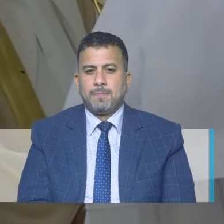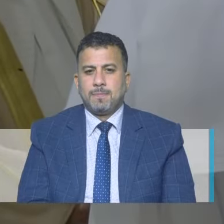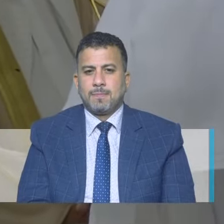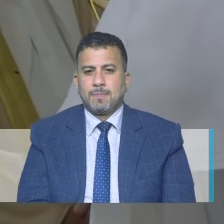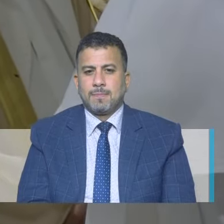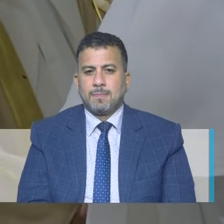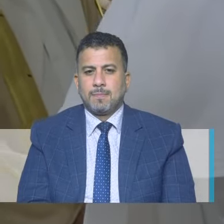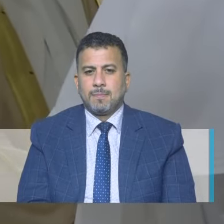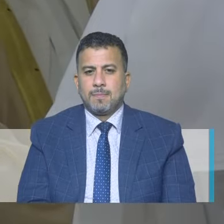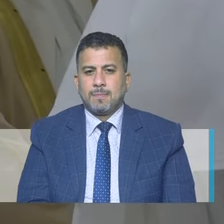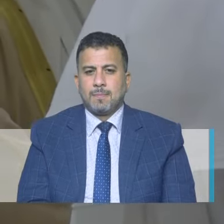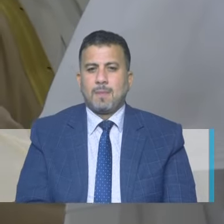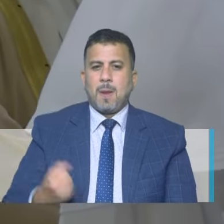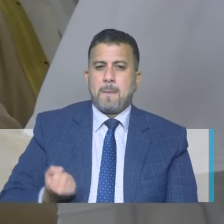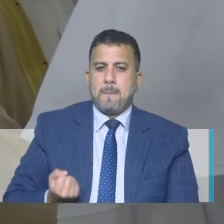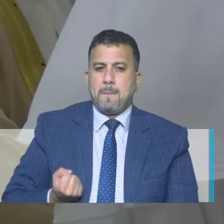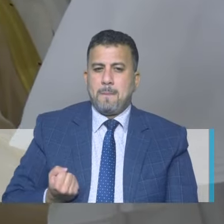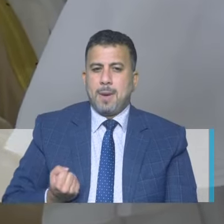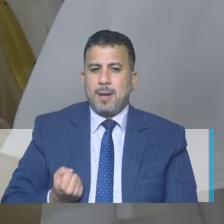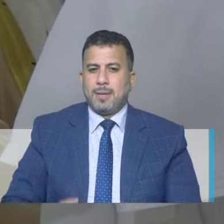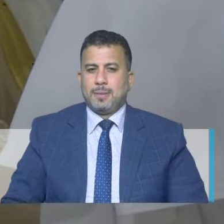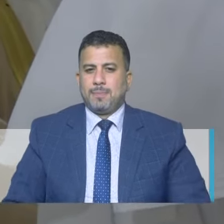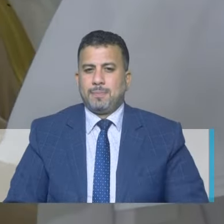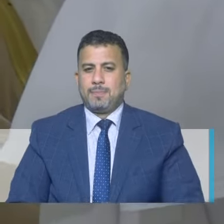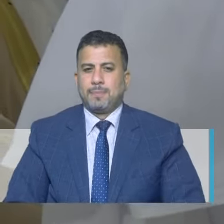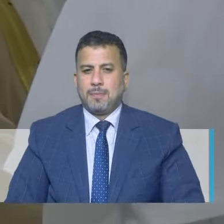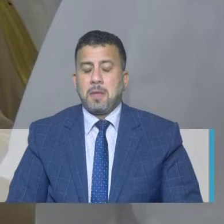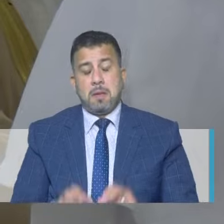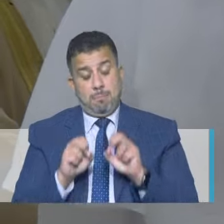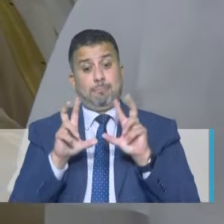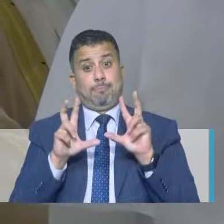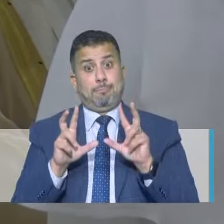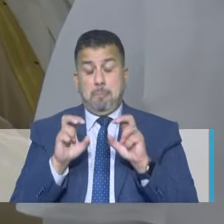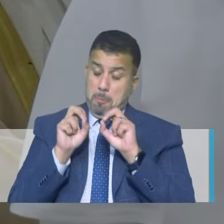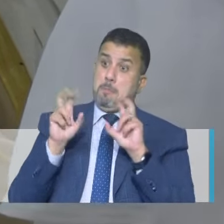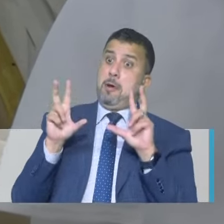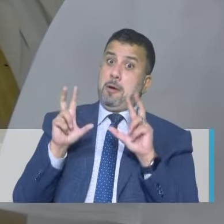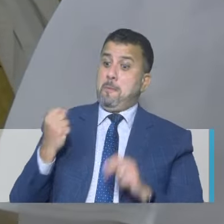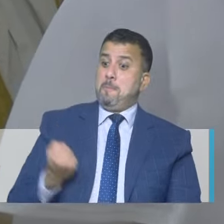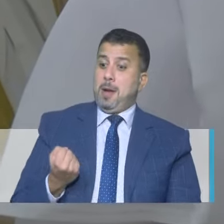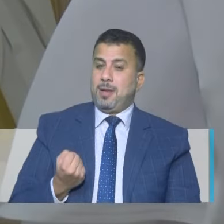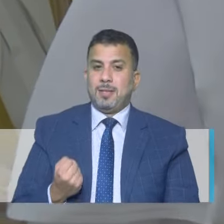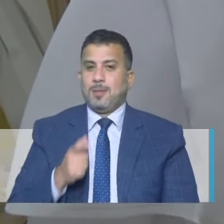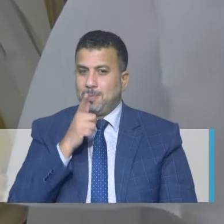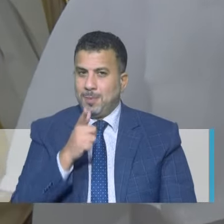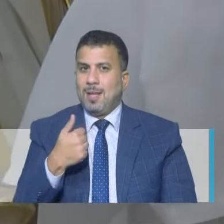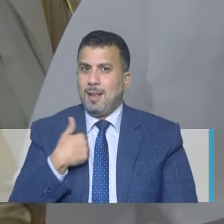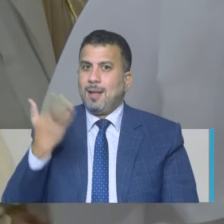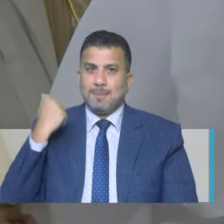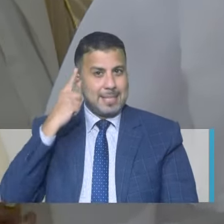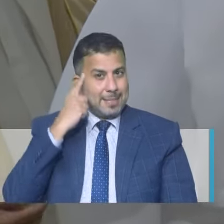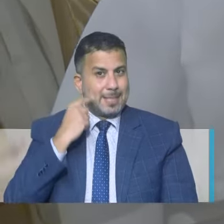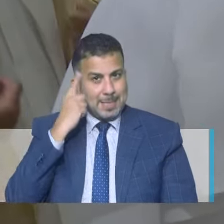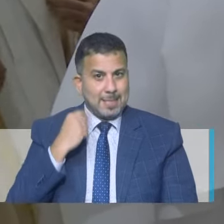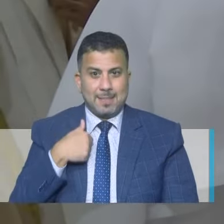يعني البحرين يمكن هم شاهد يعني انبهروا بهذا نعم فعلا وانا كذلك يوم صرت هناك ما شاء الله